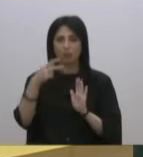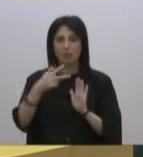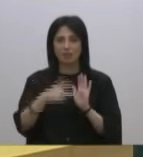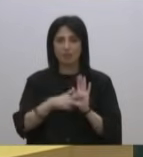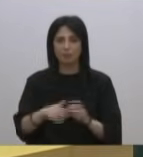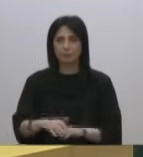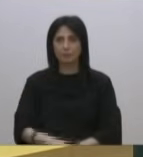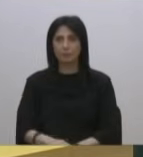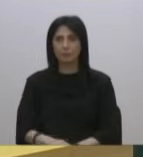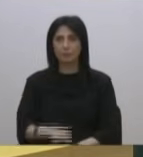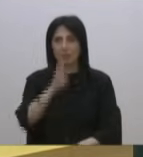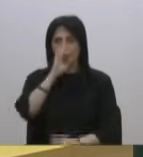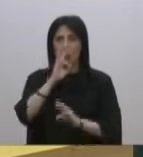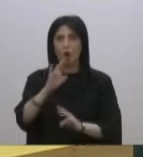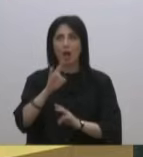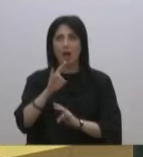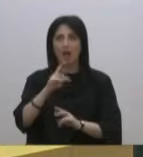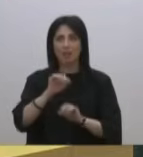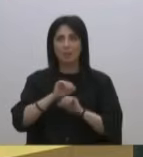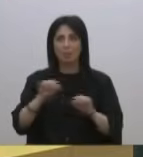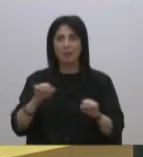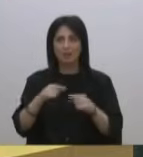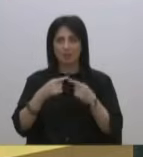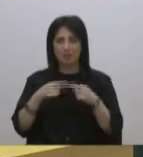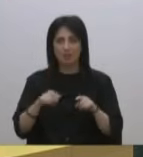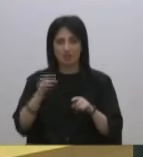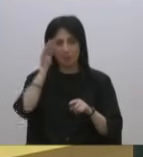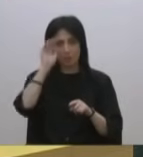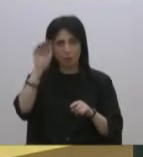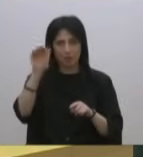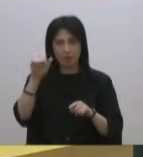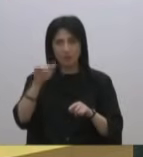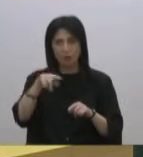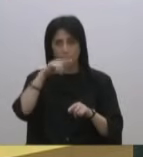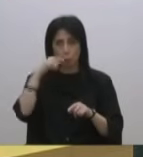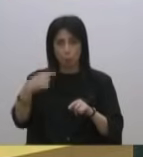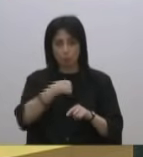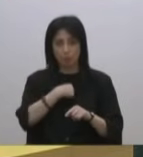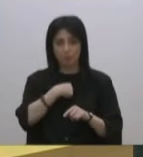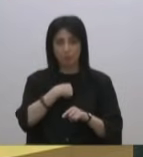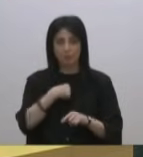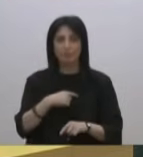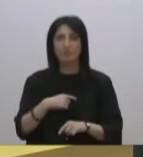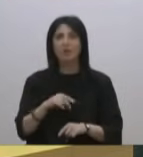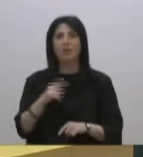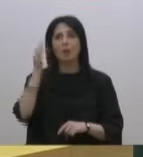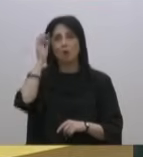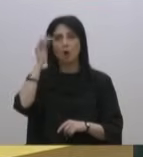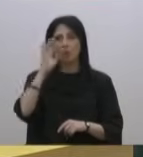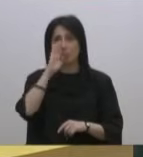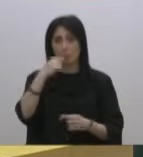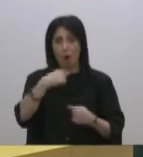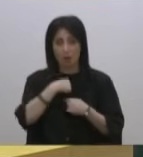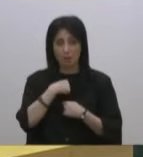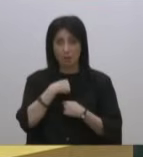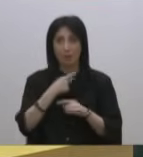1633/2008. მოღალატეები, რომ ბედავენ და სხვას მოიხსენიებენ რუსად და მოიხსენიებენ